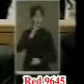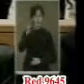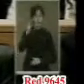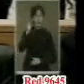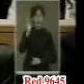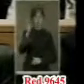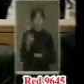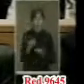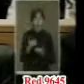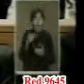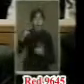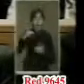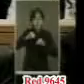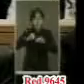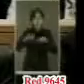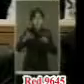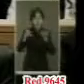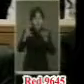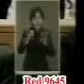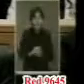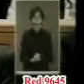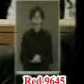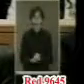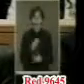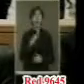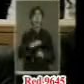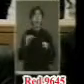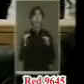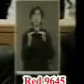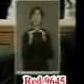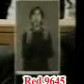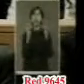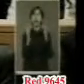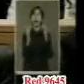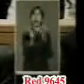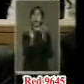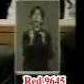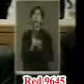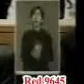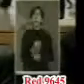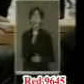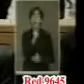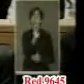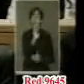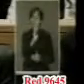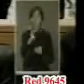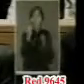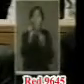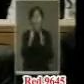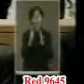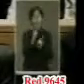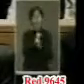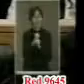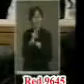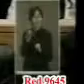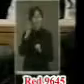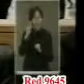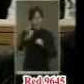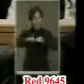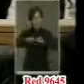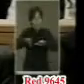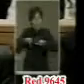เลยนะครับท่านประธานที่เคารพเพราะฉะนั้นผมก็บอกว่าความยุติธรรมคืออะไรไม่ได้เกี่ยวข้องกับท่านแล้วครับแต่เกี่ยวข้องกับคนที่ทำหน้าที่สื่อเห